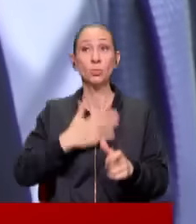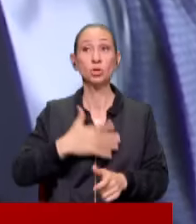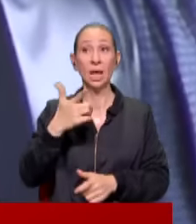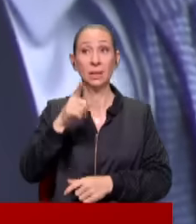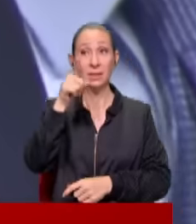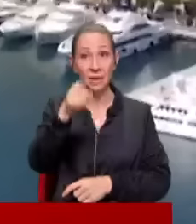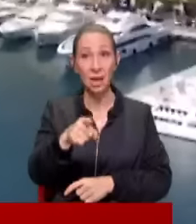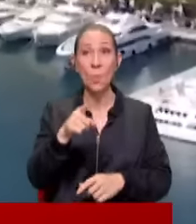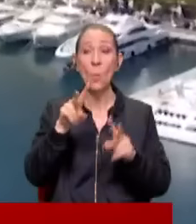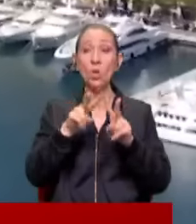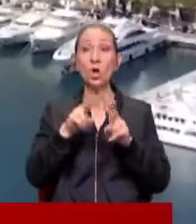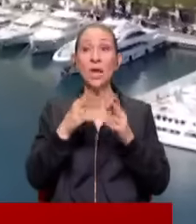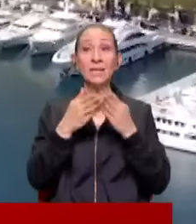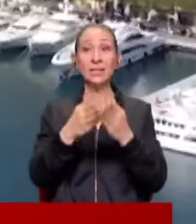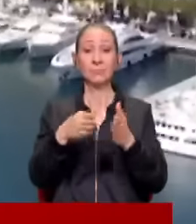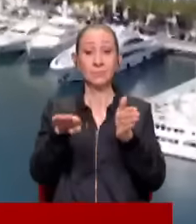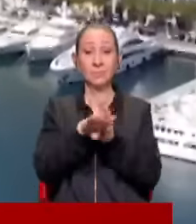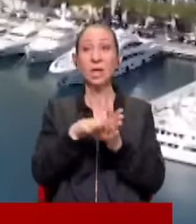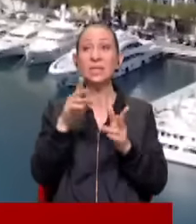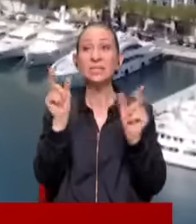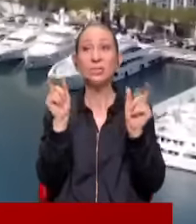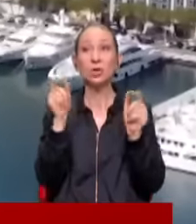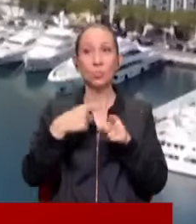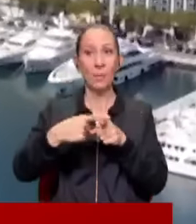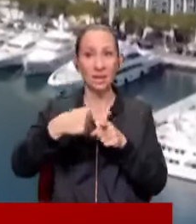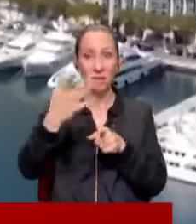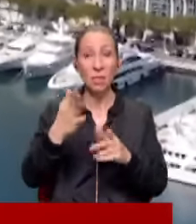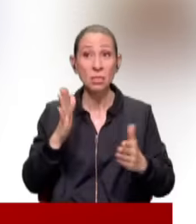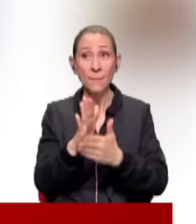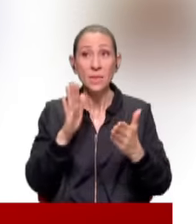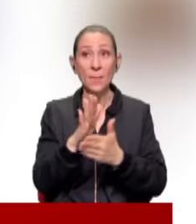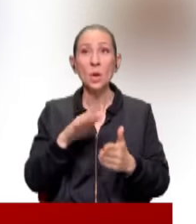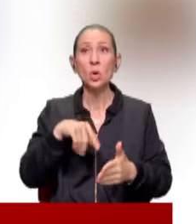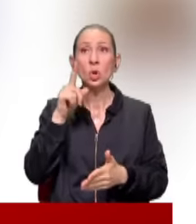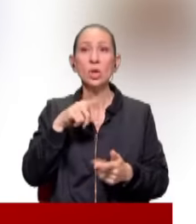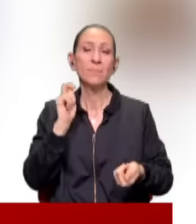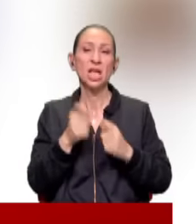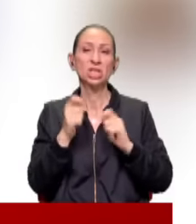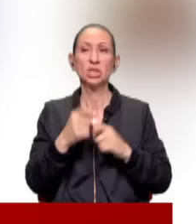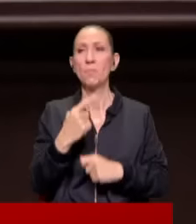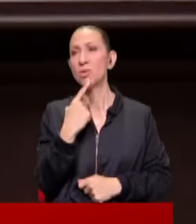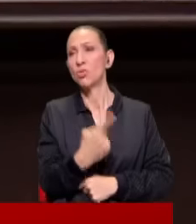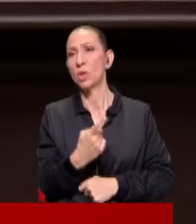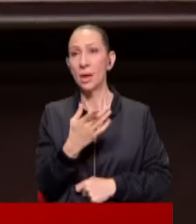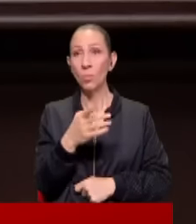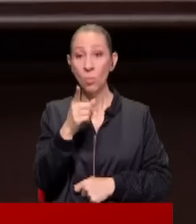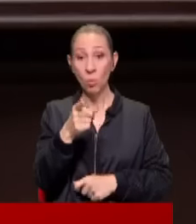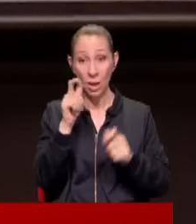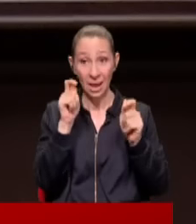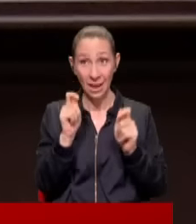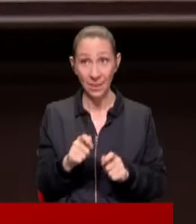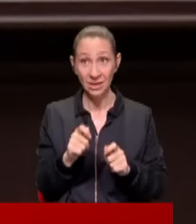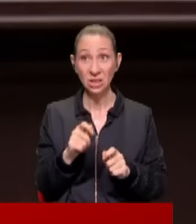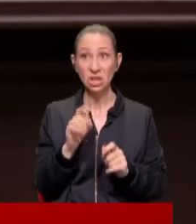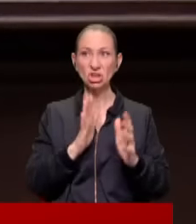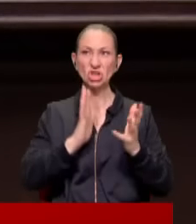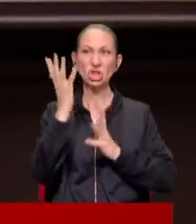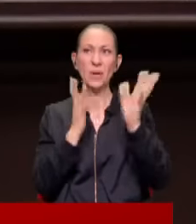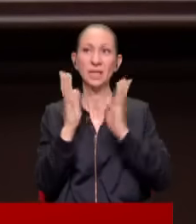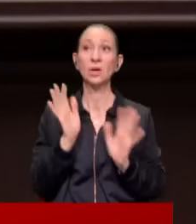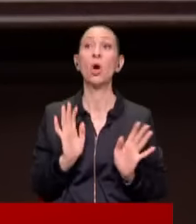Bursalı Monaco Yat Kulübü'nde yediği ıslak havuzu paylaştı. Tepkileri de gündem değiştirme amaçlı dedi. Bu harekette